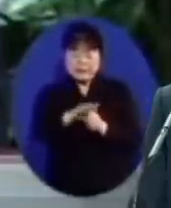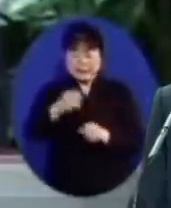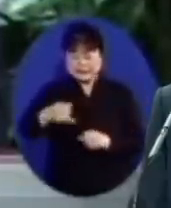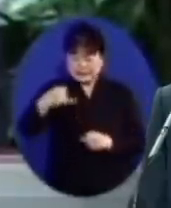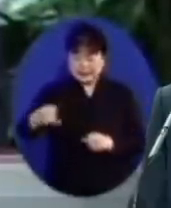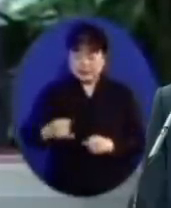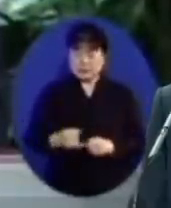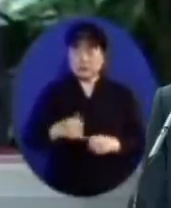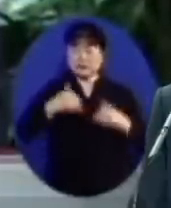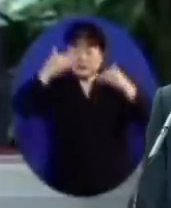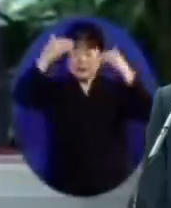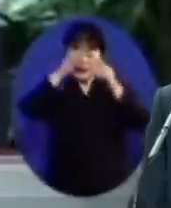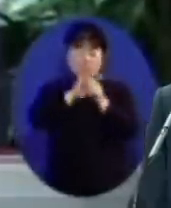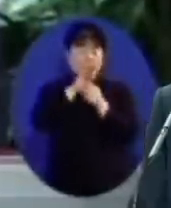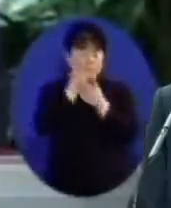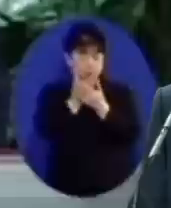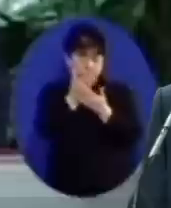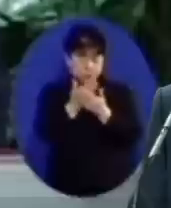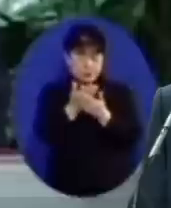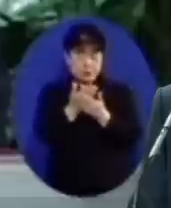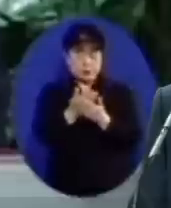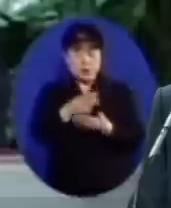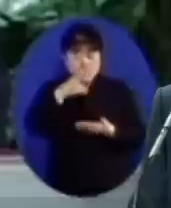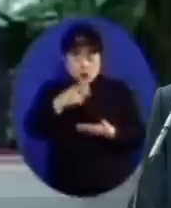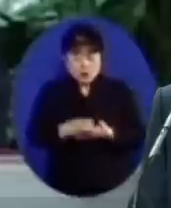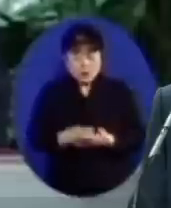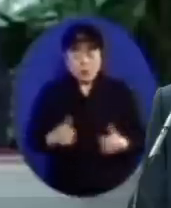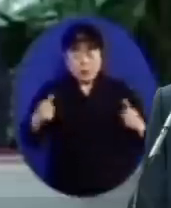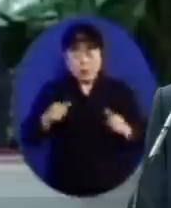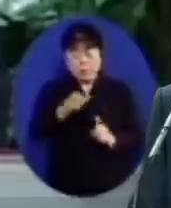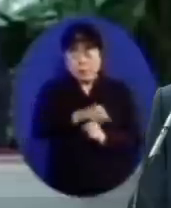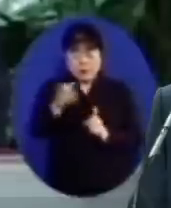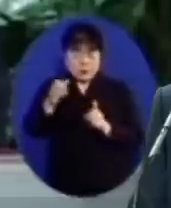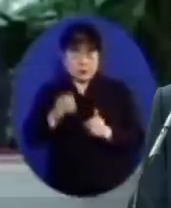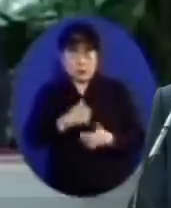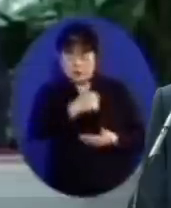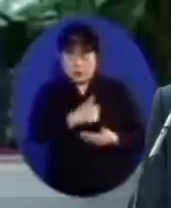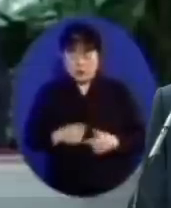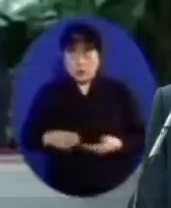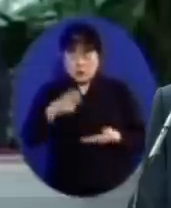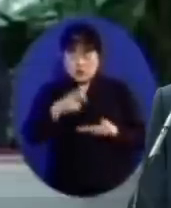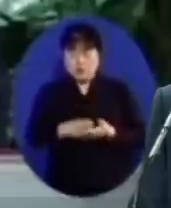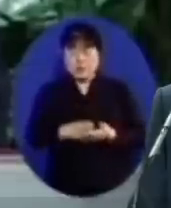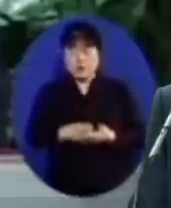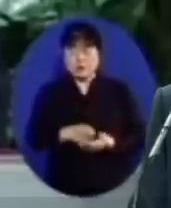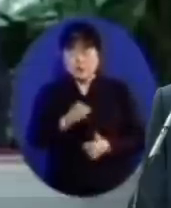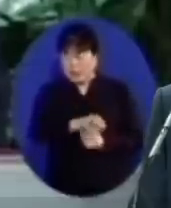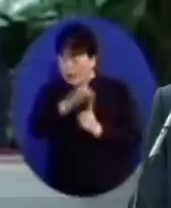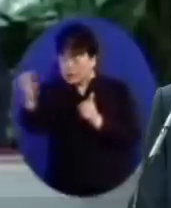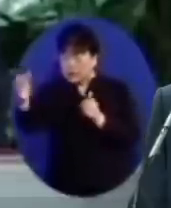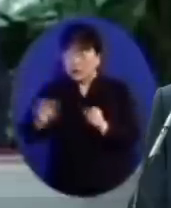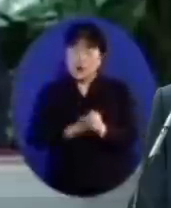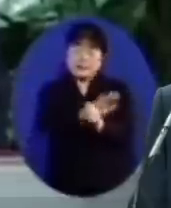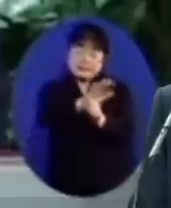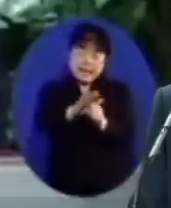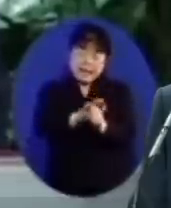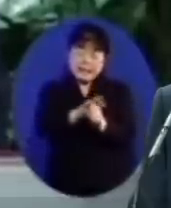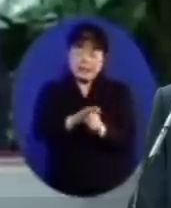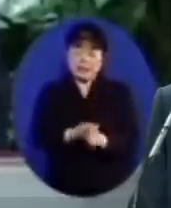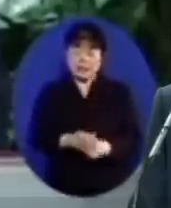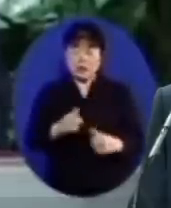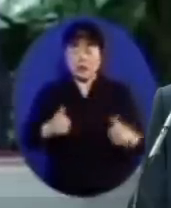자녀로서 성장하게 도와주시옵소서. 율법의 옷을 벗어버리고 율법의 굴레를 벗어버리고 사랑의